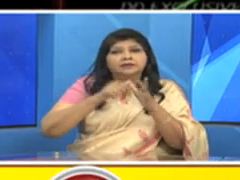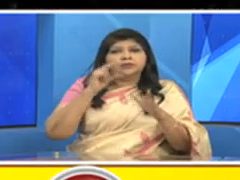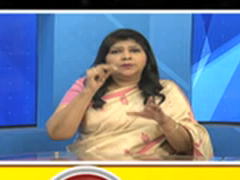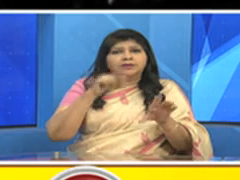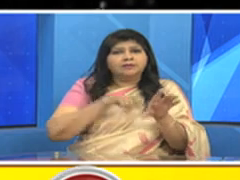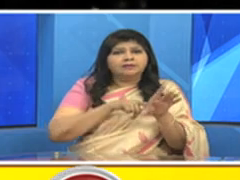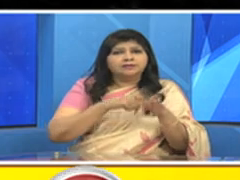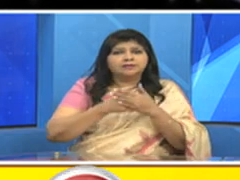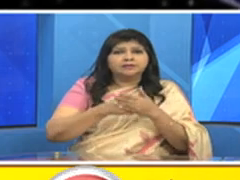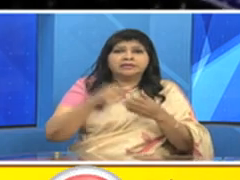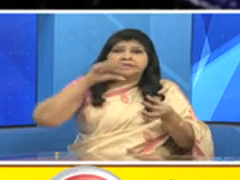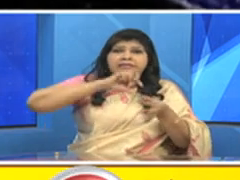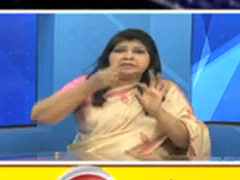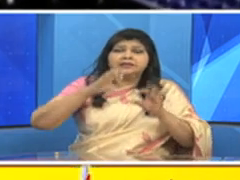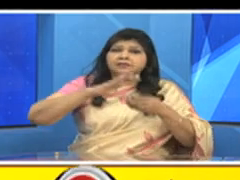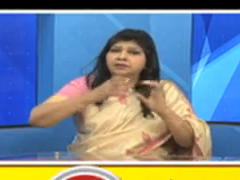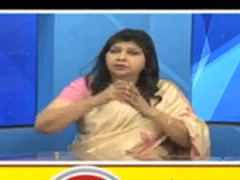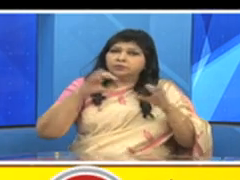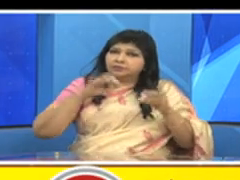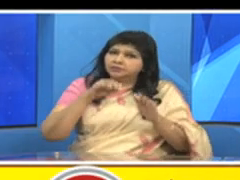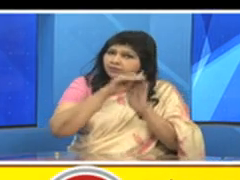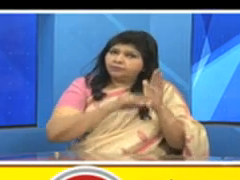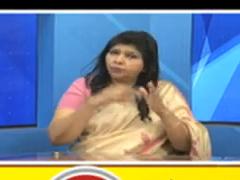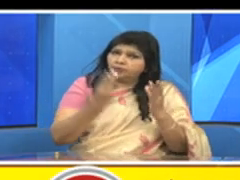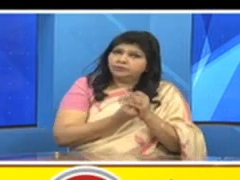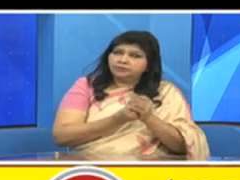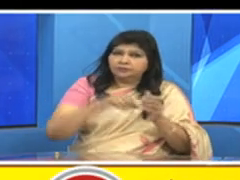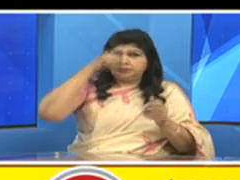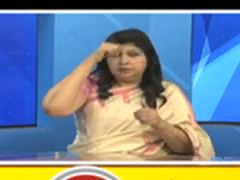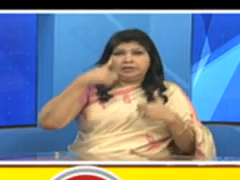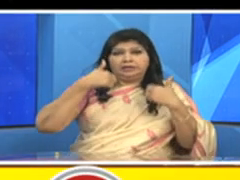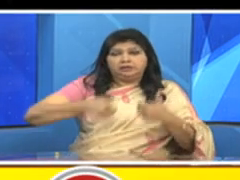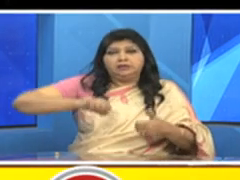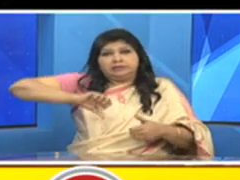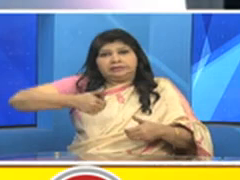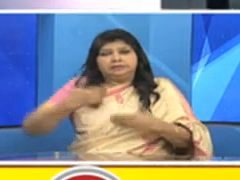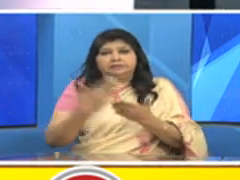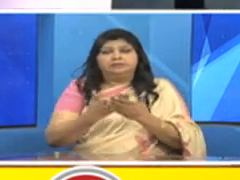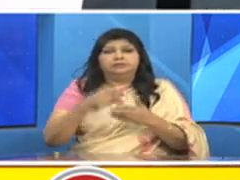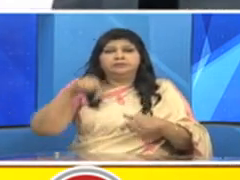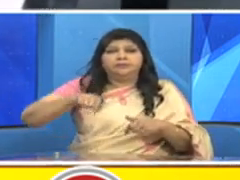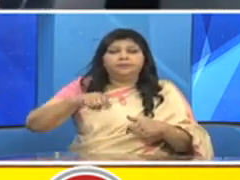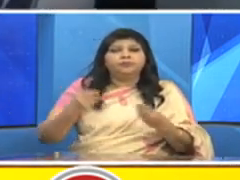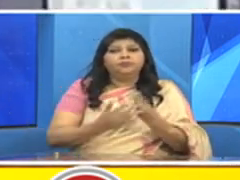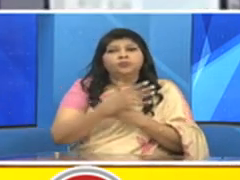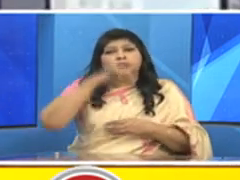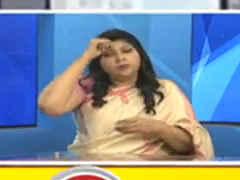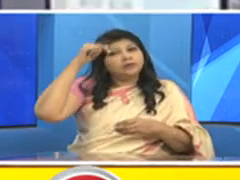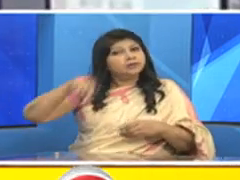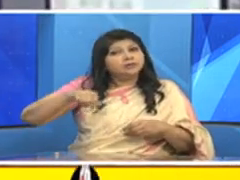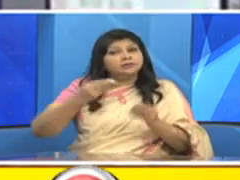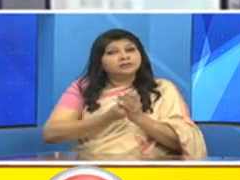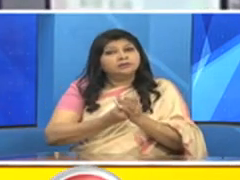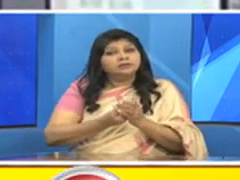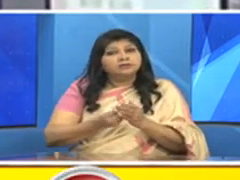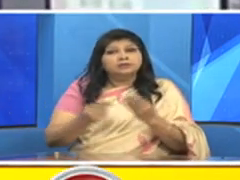में साइंस एंड टेक्नोलॉजी के क्षेत्र में भारत की एक ऐतिहासिक उपलब्धि होगा। नए भारत के लिए